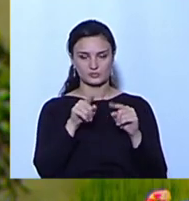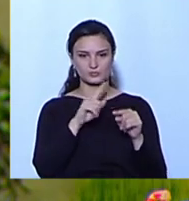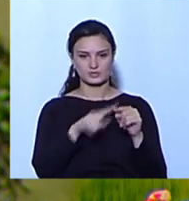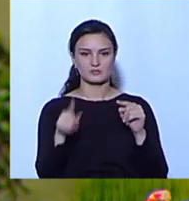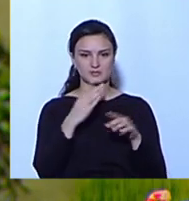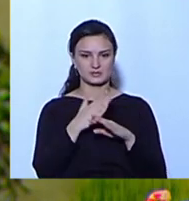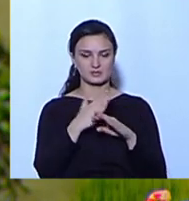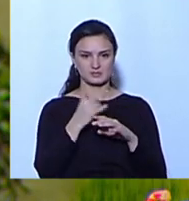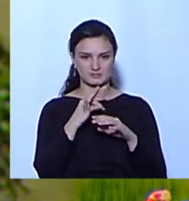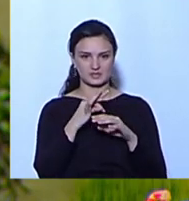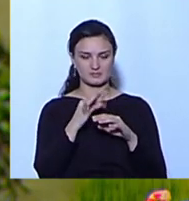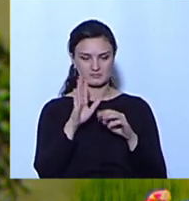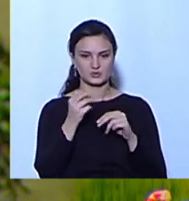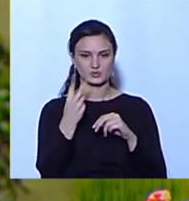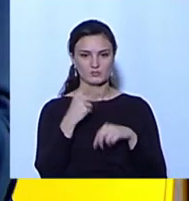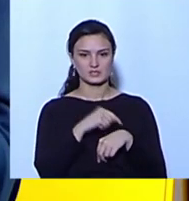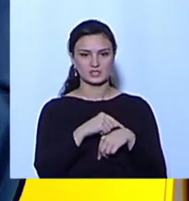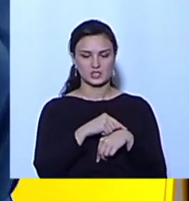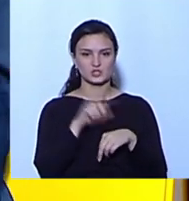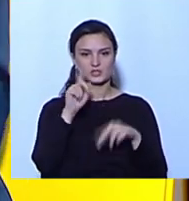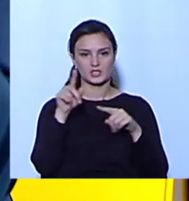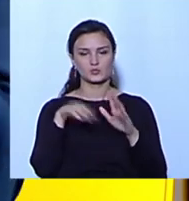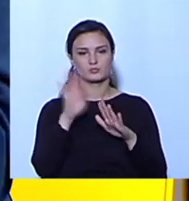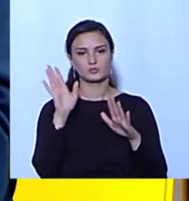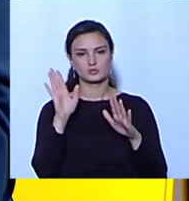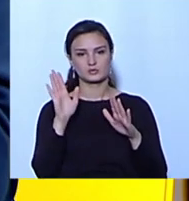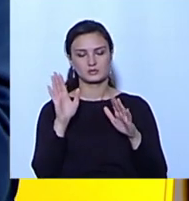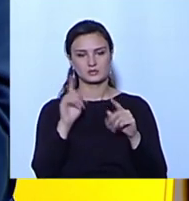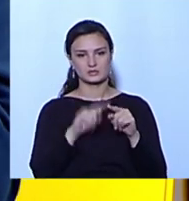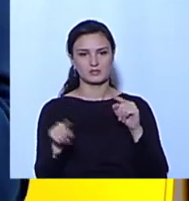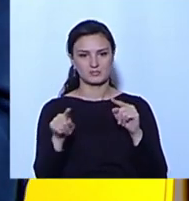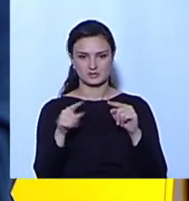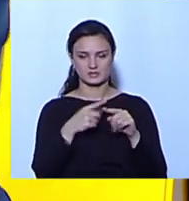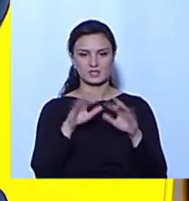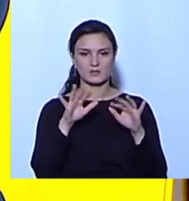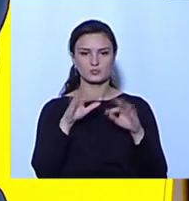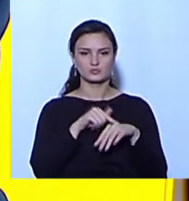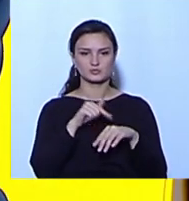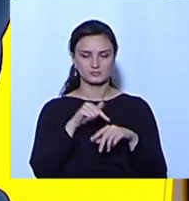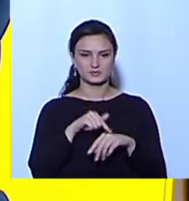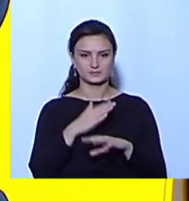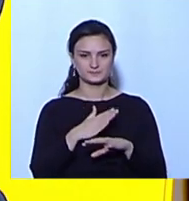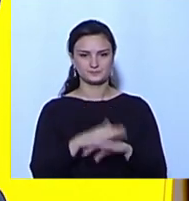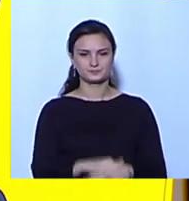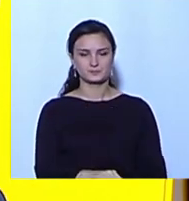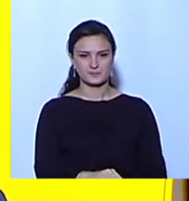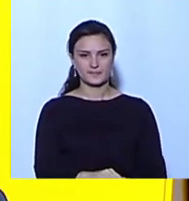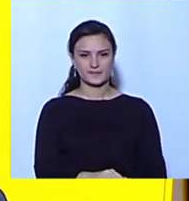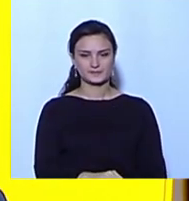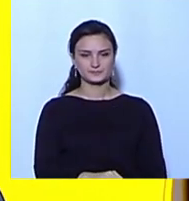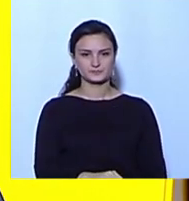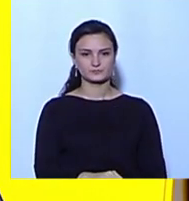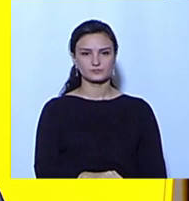სწრაფად არის. შედარებით შეიძლება, მაგრამ ნუ 12 საათი ხანდახან უფრო სწრაფად სიმპტომატიკა ჩამოყალიბება. არის გაბუჟება და მე მოძრაობი შეზღუდვა. ისე მიხედვით,